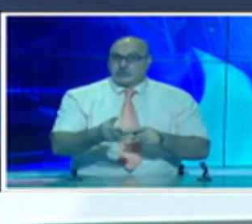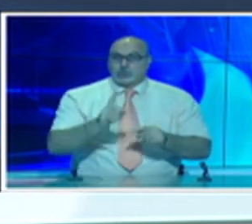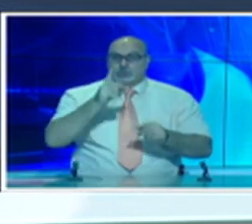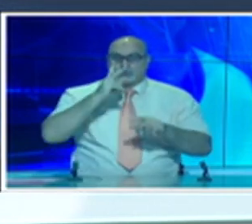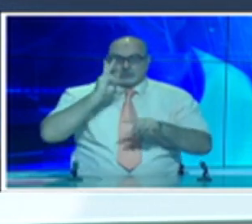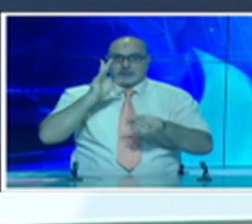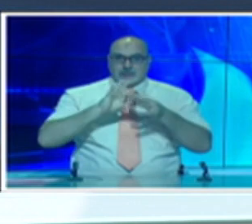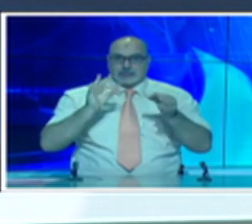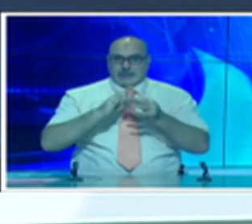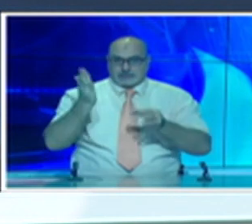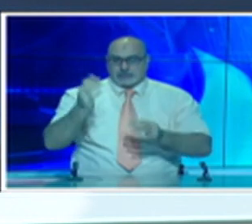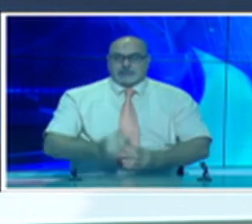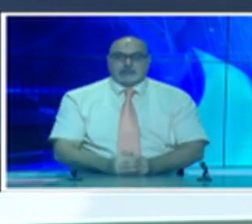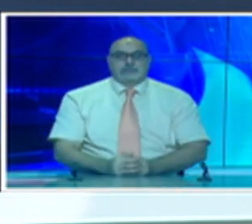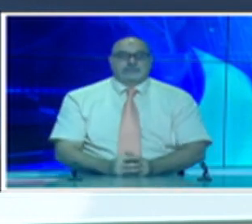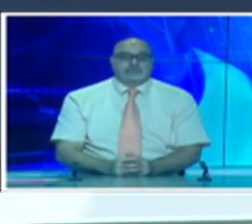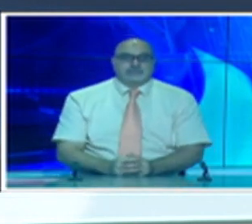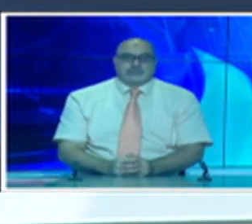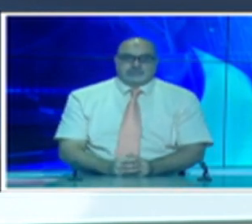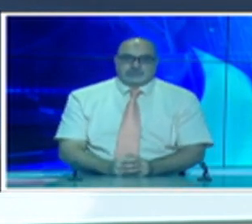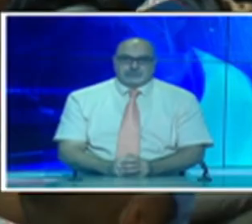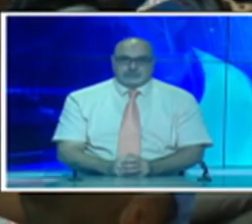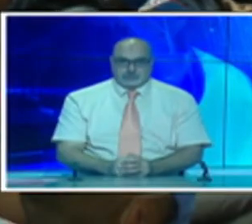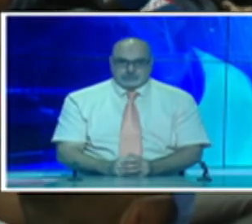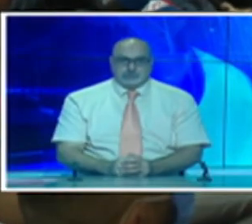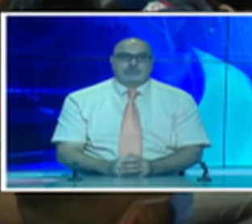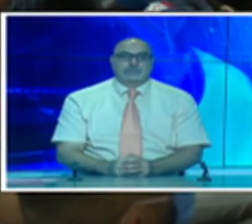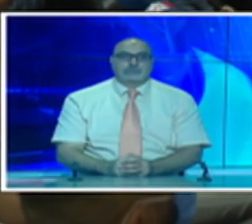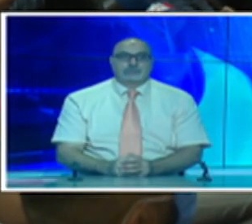أكثر تفاصيل مع الأخضر كعوان.